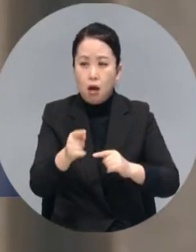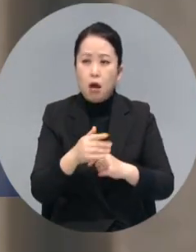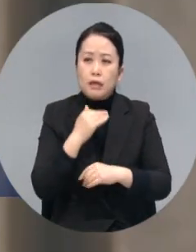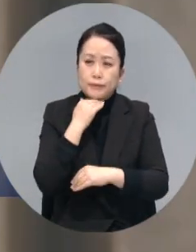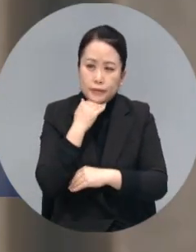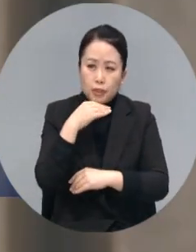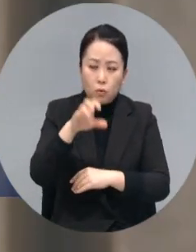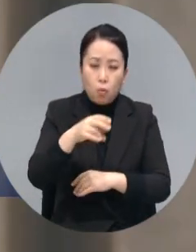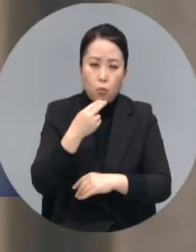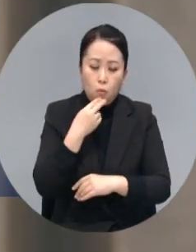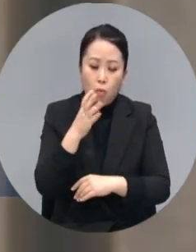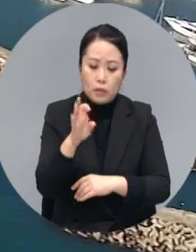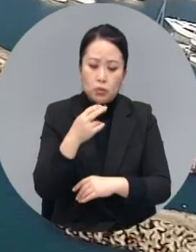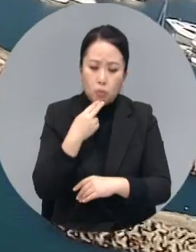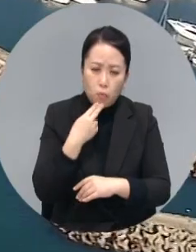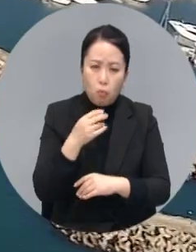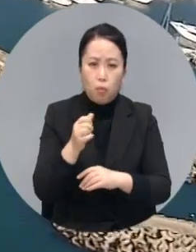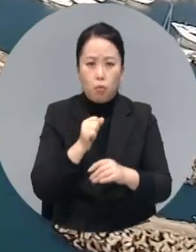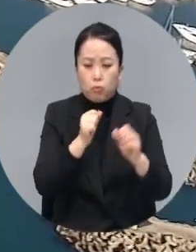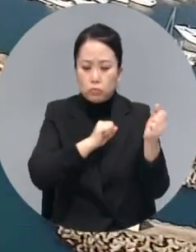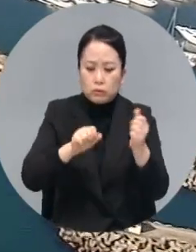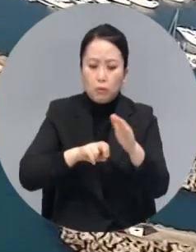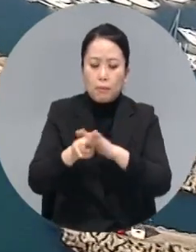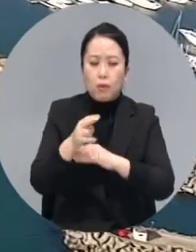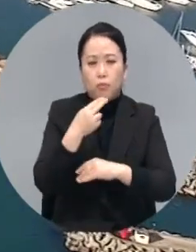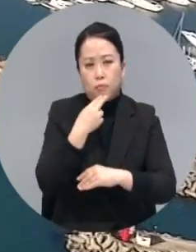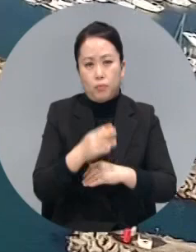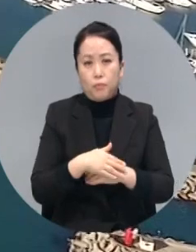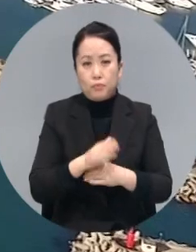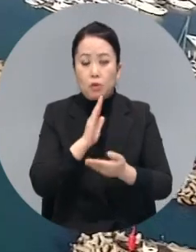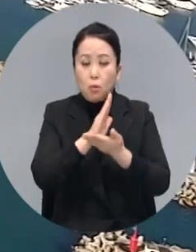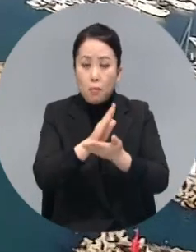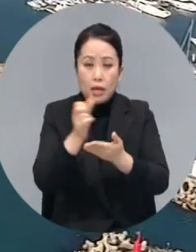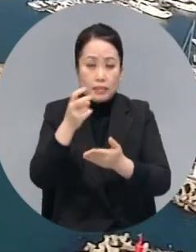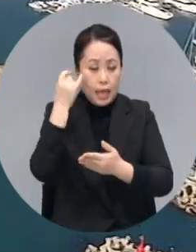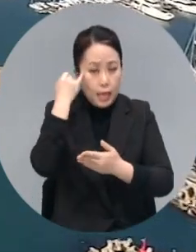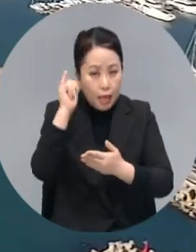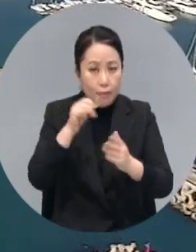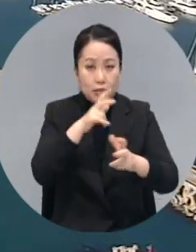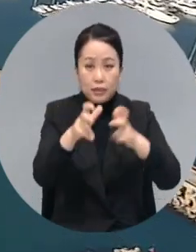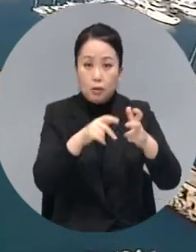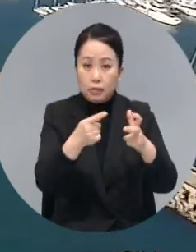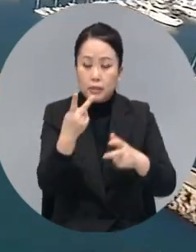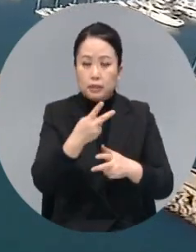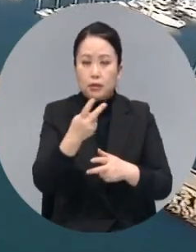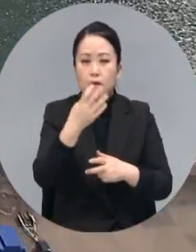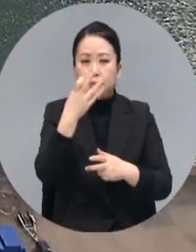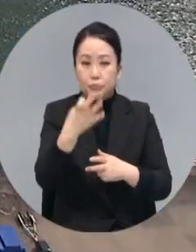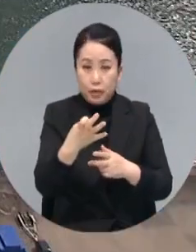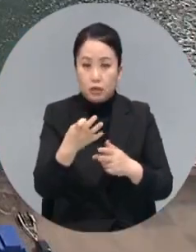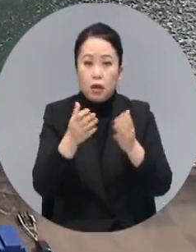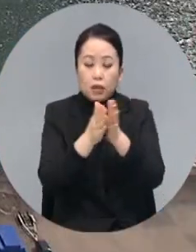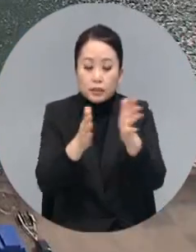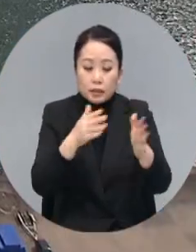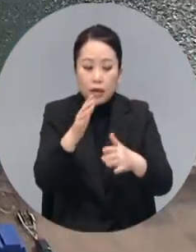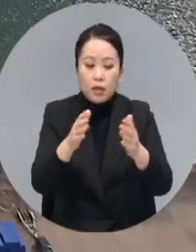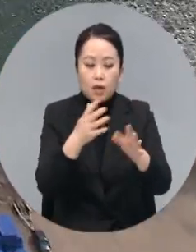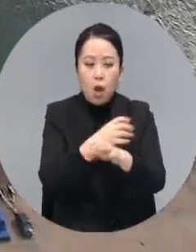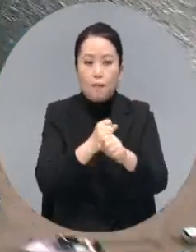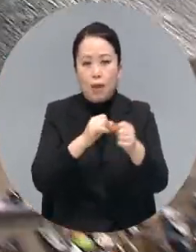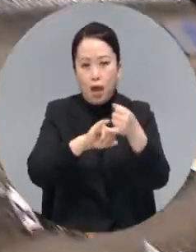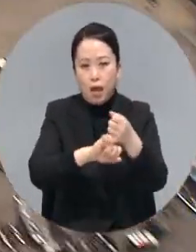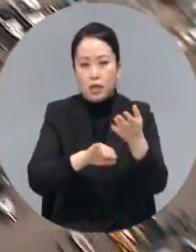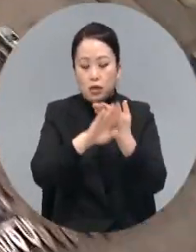더운데 대피할 곳도 없고. 수영만 요트 경기장 재개발 사업은 2014년 실시 협약 이후 10년 가까이